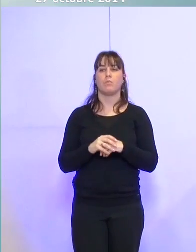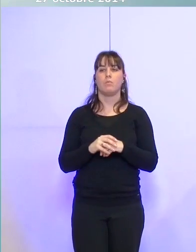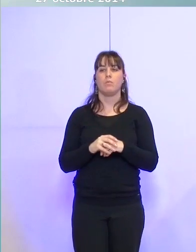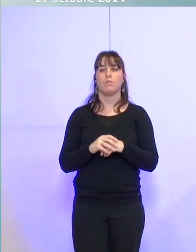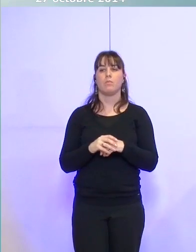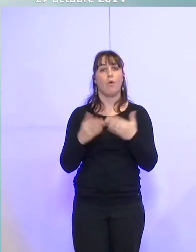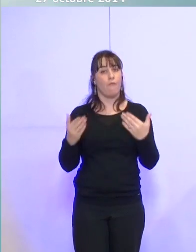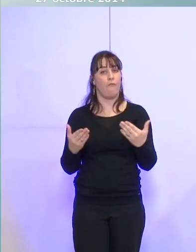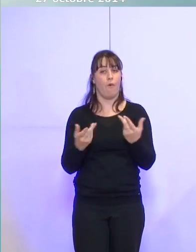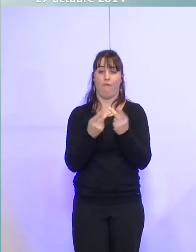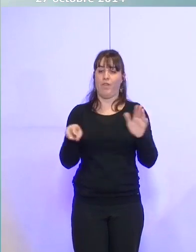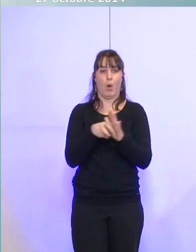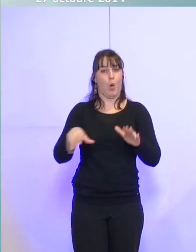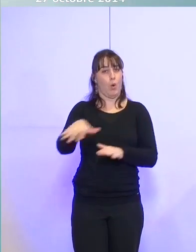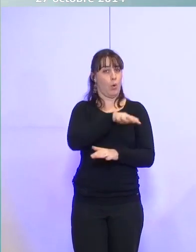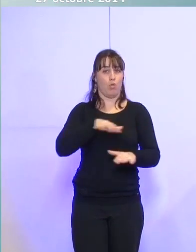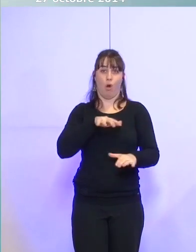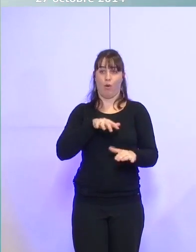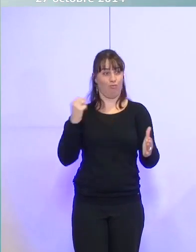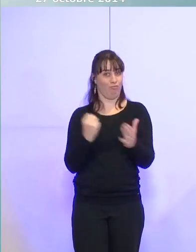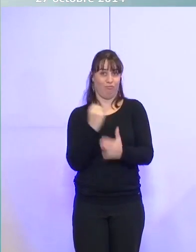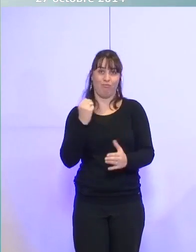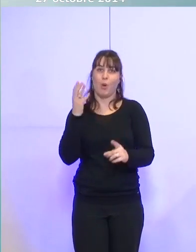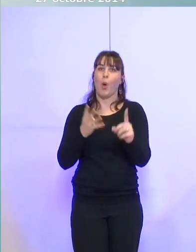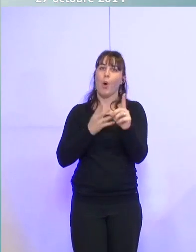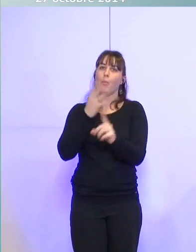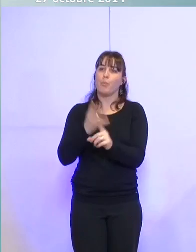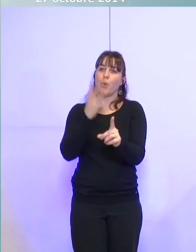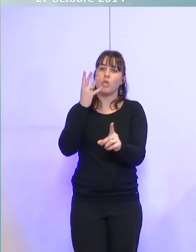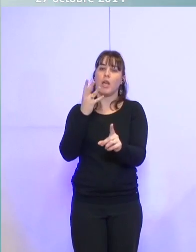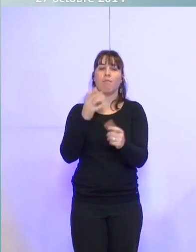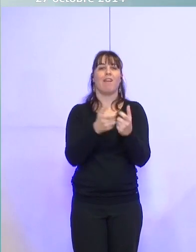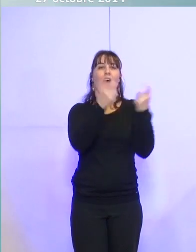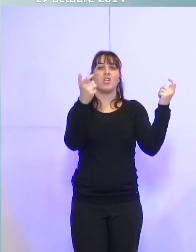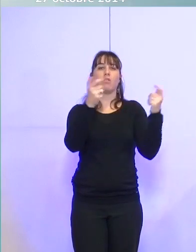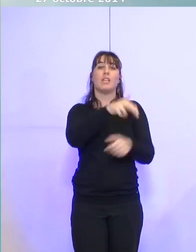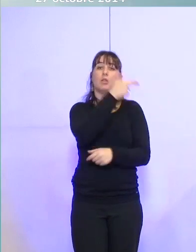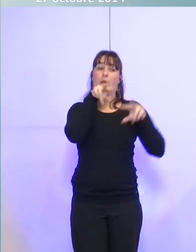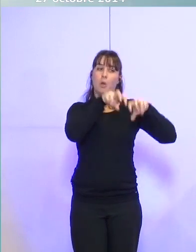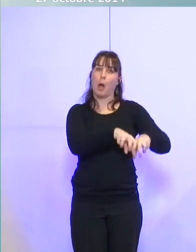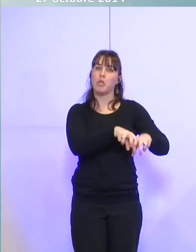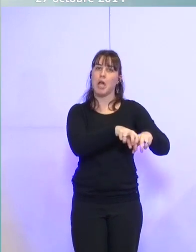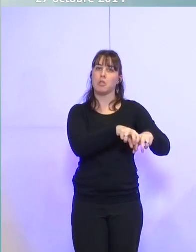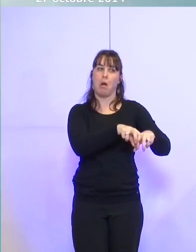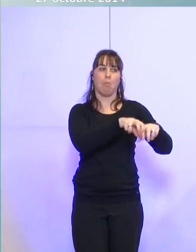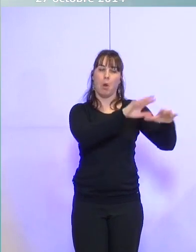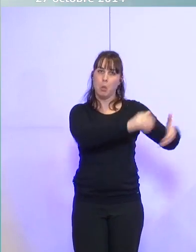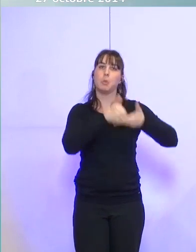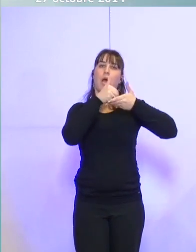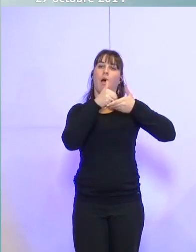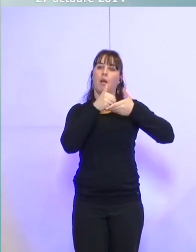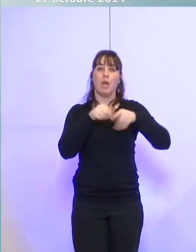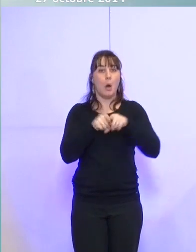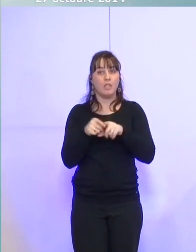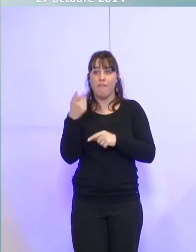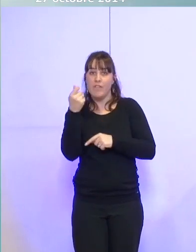pour notre ville du fait que ce projet bénéficie du soutien de l'Agence nationale de la recherche et de permettre concrètement la mobilisation